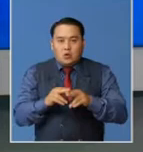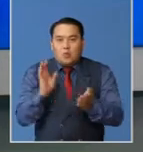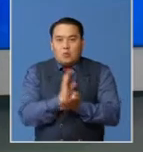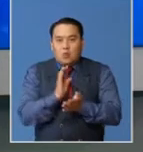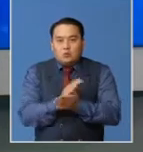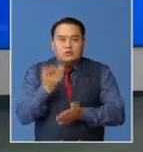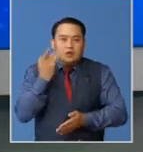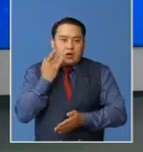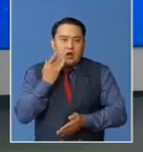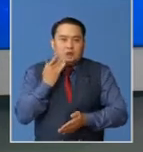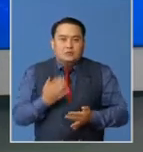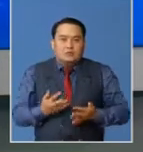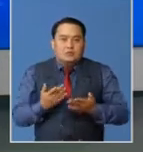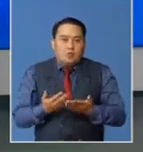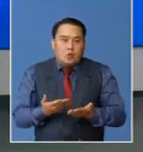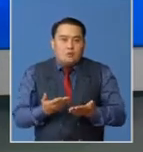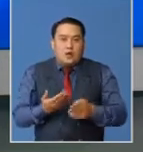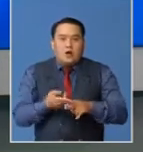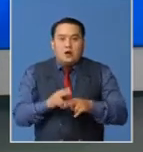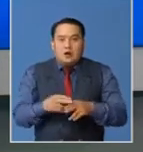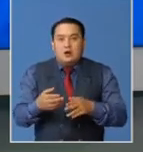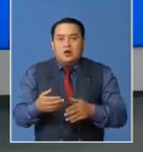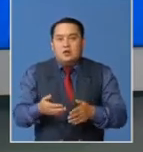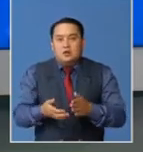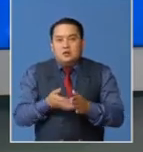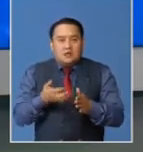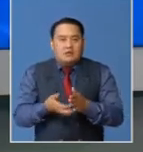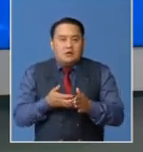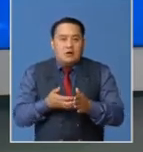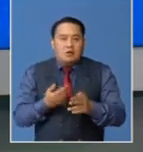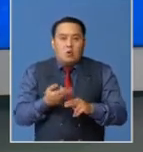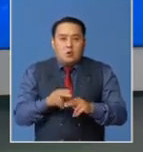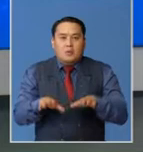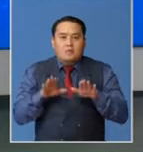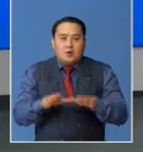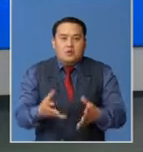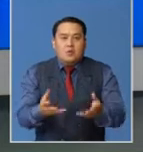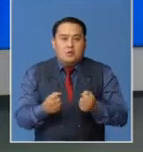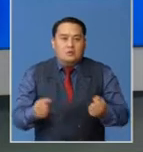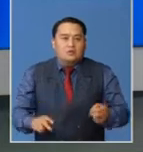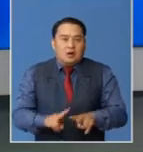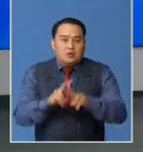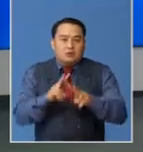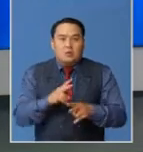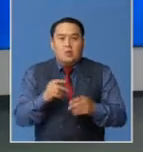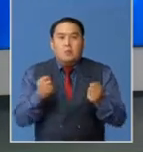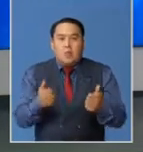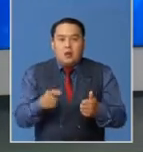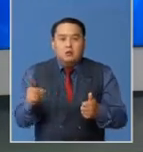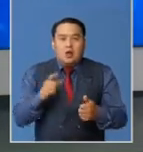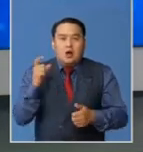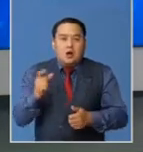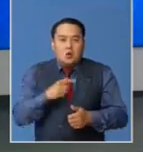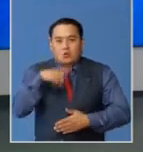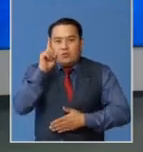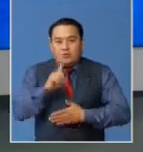говорят, что мусор всегда в спросе. Его даже не хватает. Однако пунктов приема в столице настолько мало, что